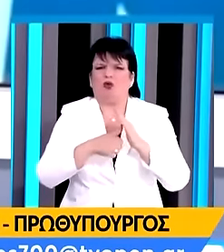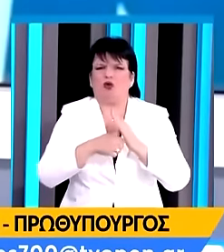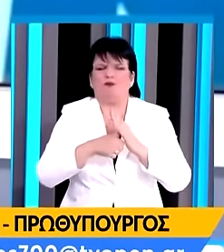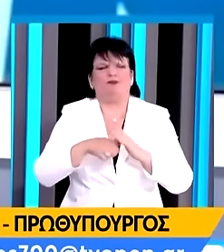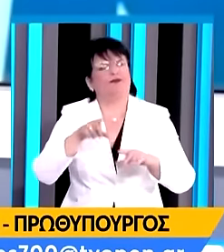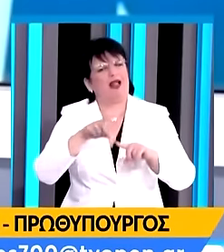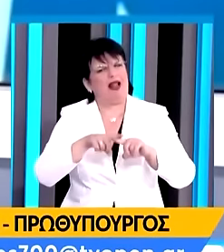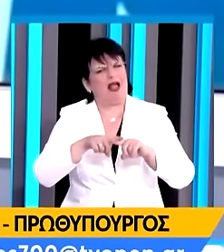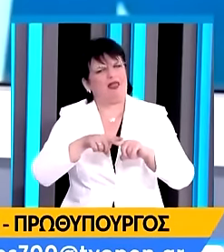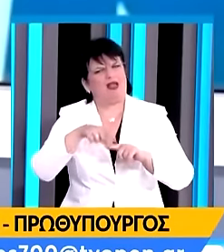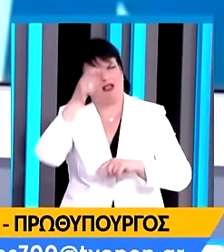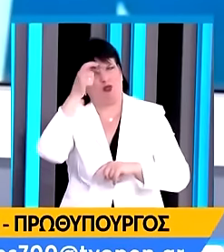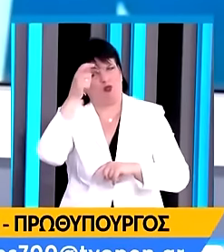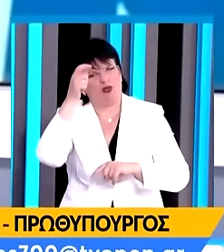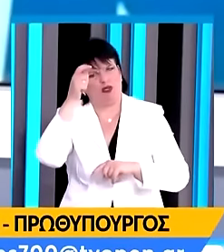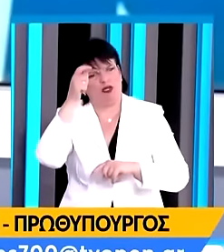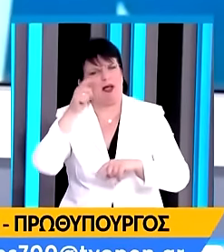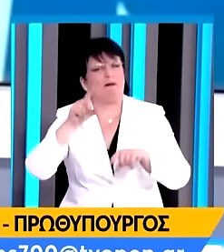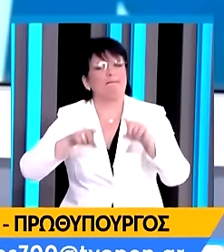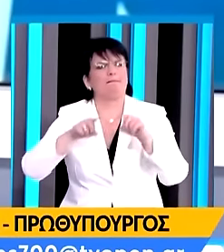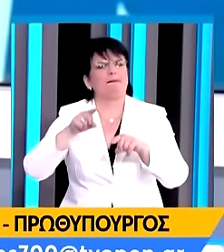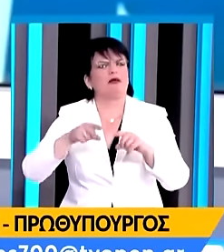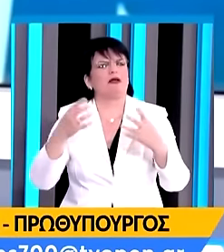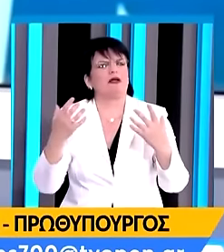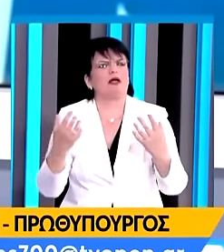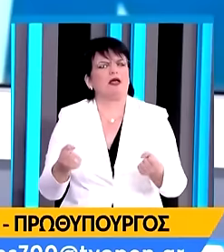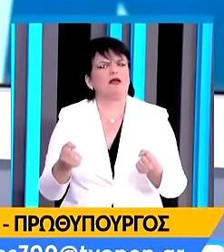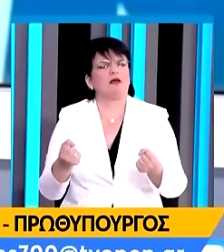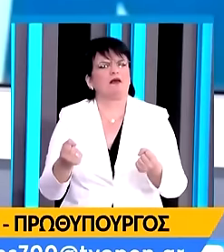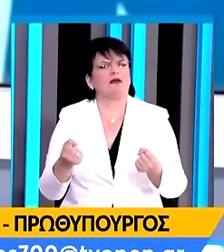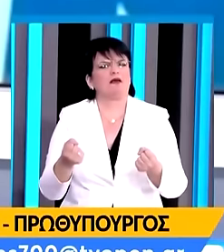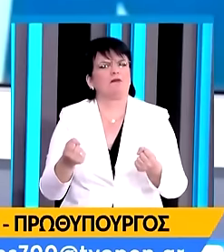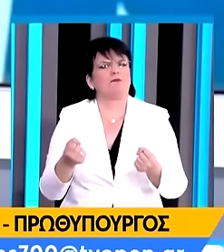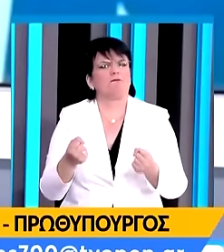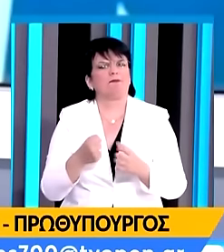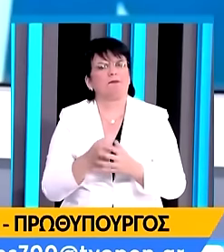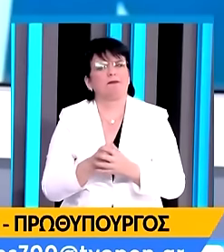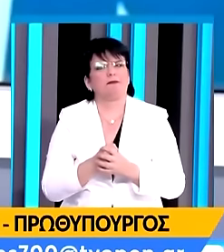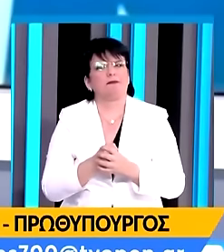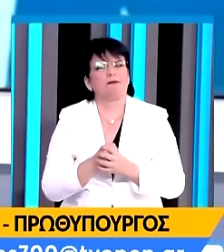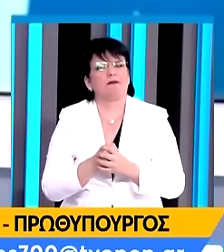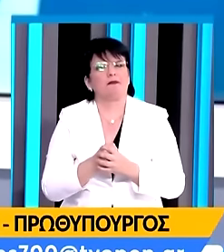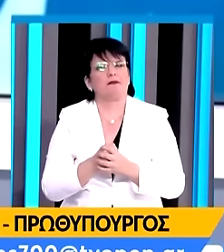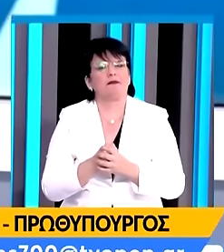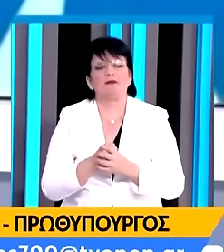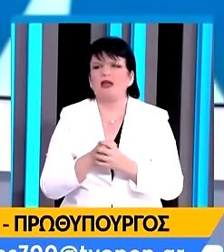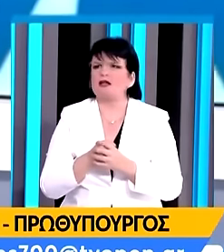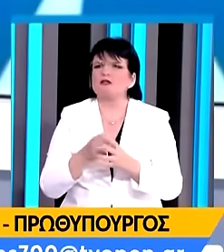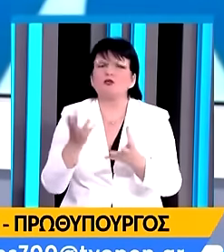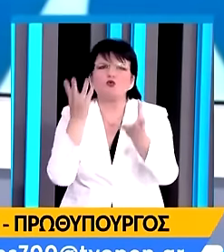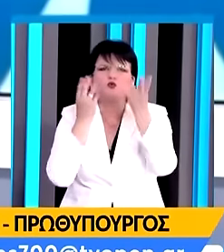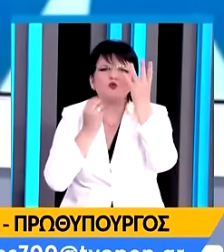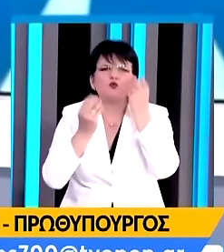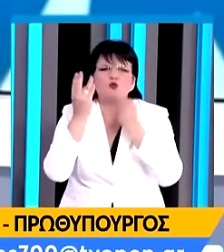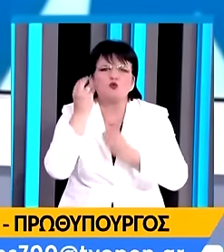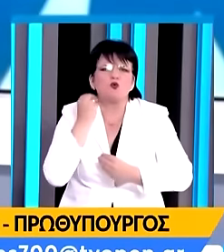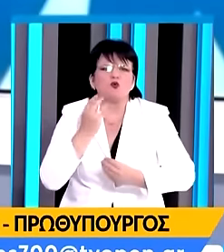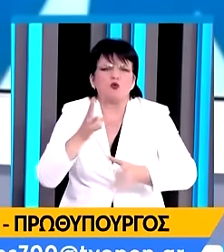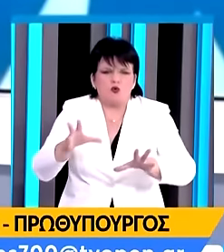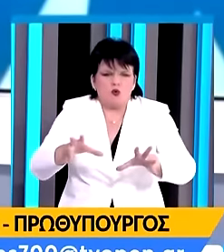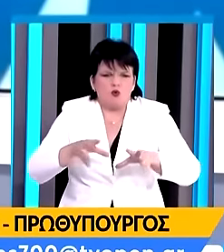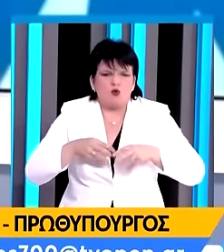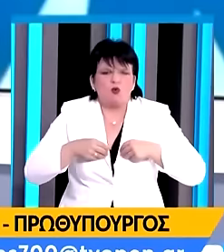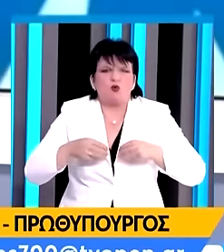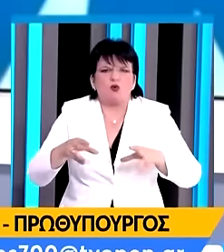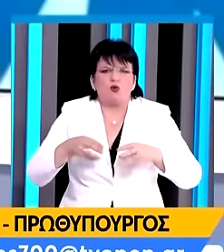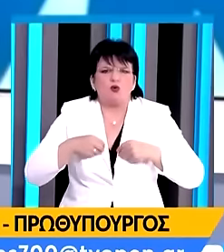Τουρκία υπάρχουν κάποιοι οι οποίοι λες και θρέφονται επαγγελματικά